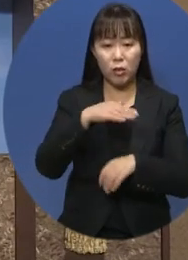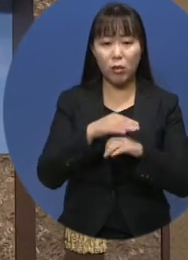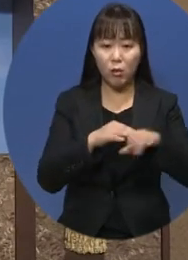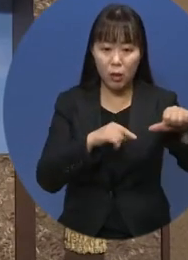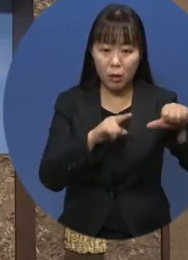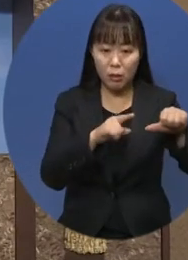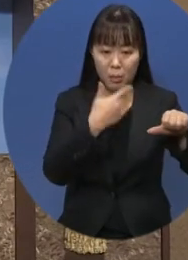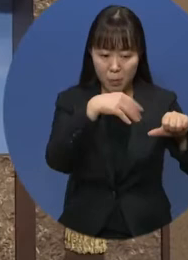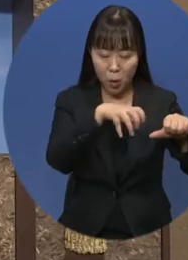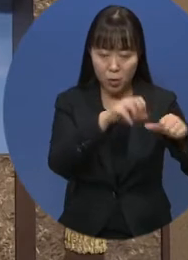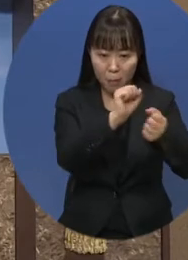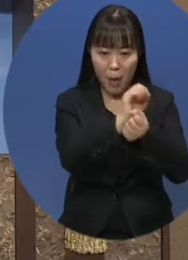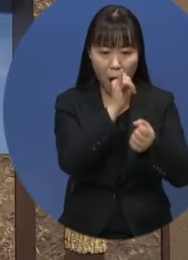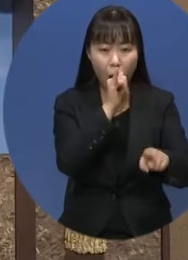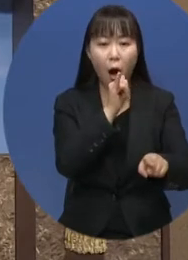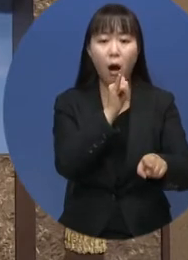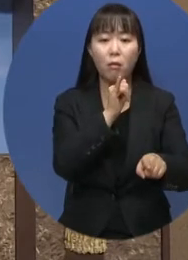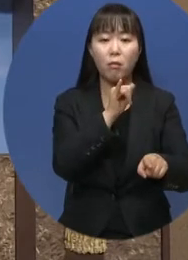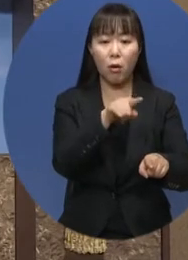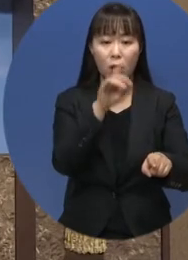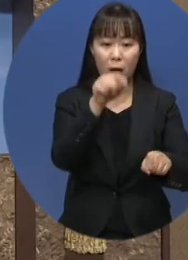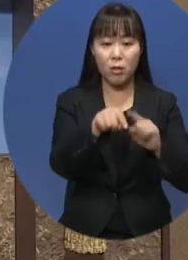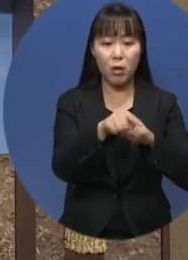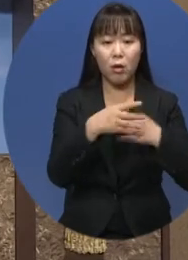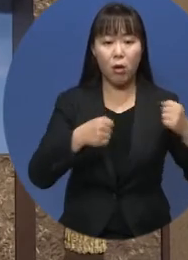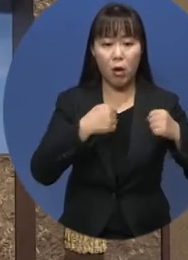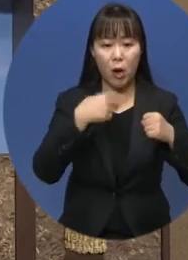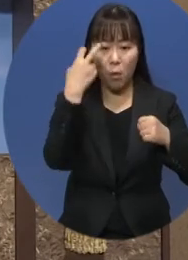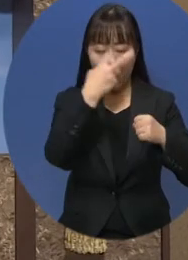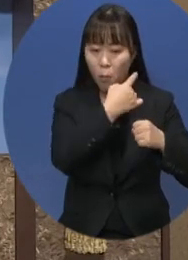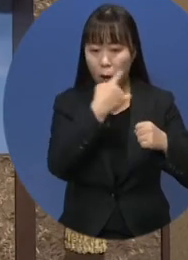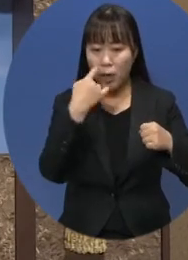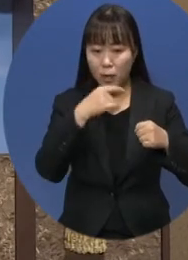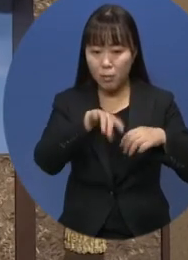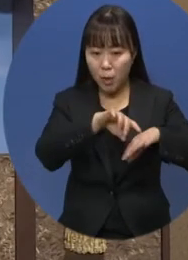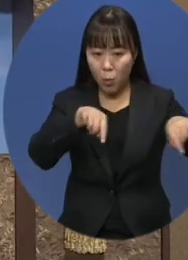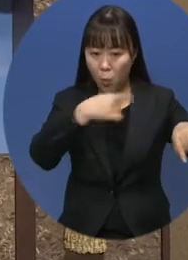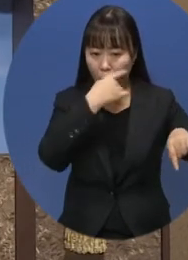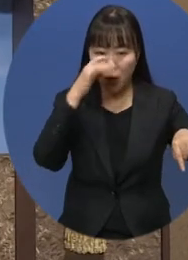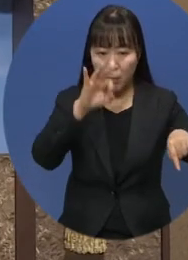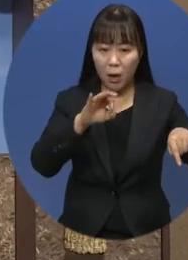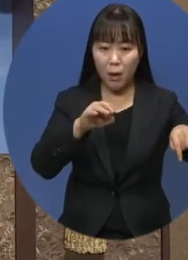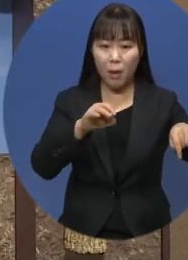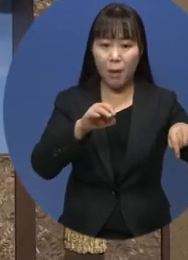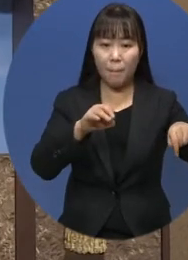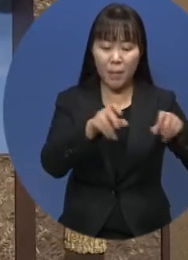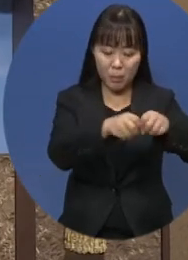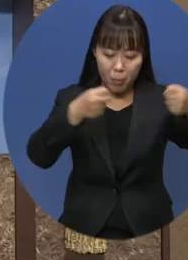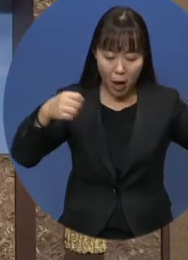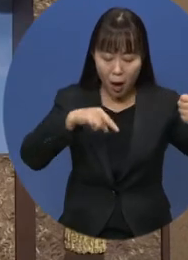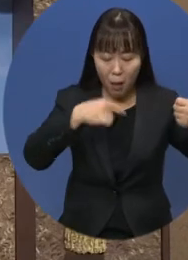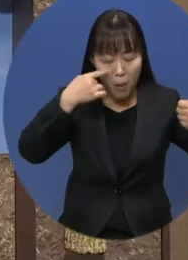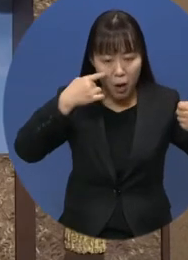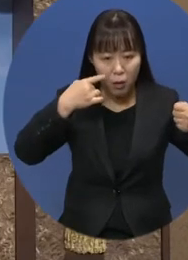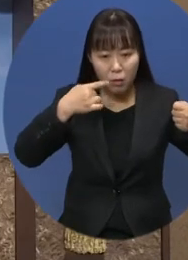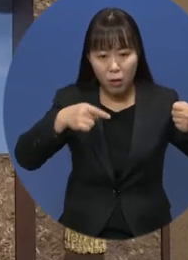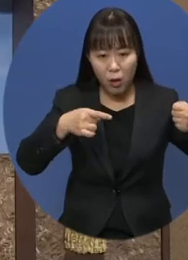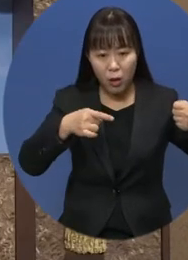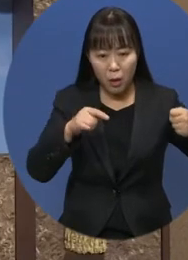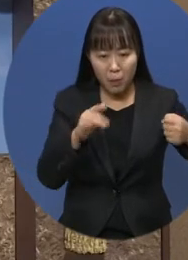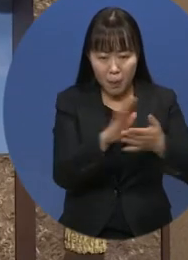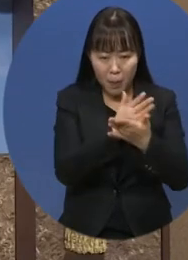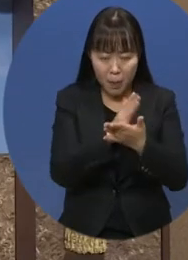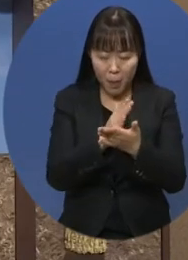a 식당에 확장자가 나왔어 거기가서 건강상태 질 무소 열어봐 검 박스를 딱 등등 거야 그럼 거기서 바로